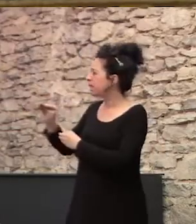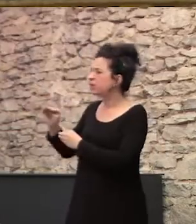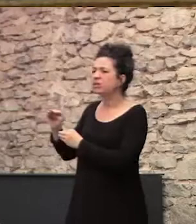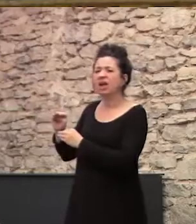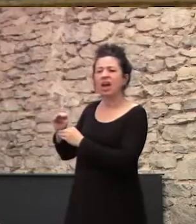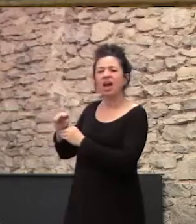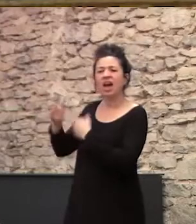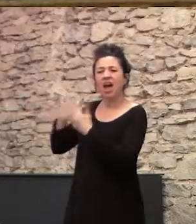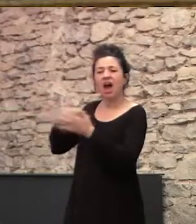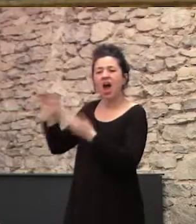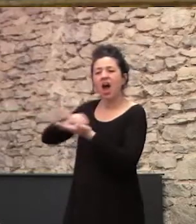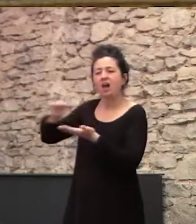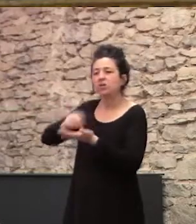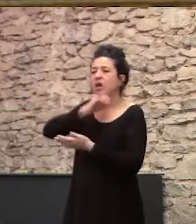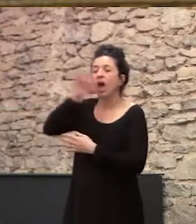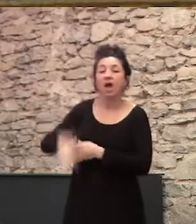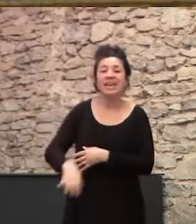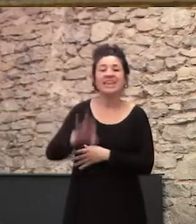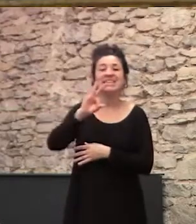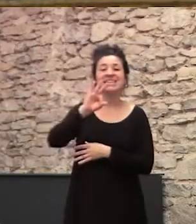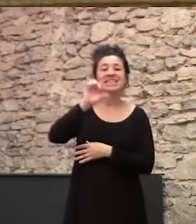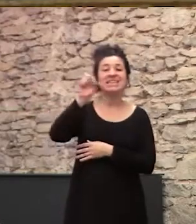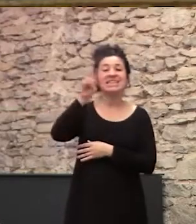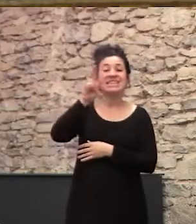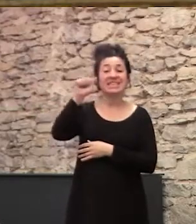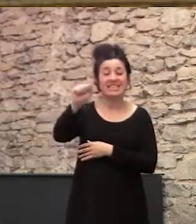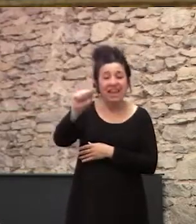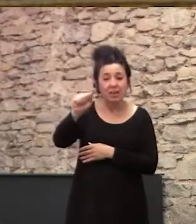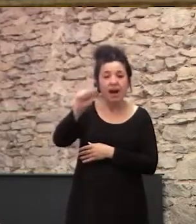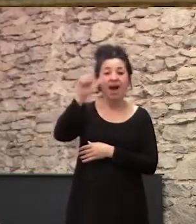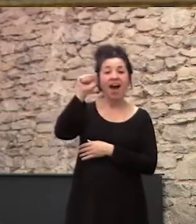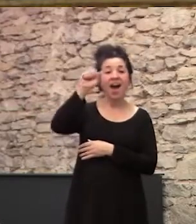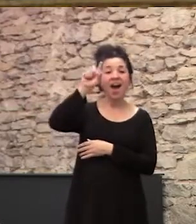Almada. Ja utzi diot begiratzeari berriro markatu da zen.